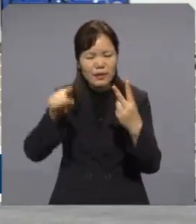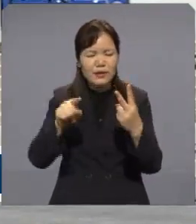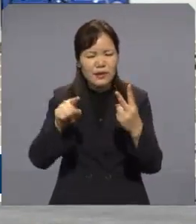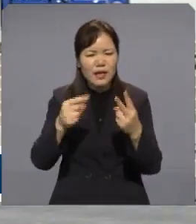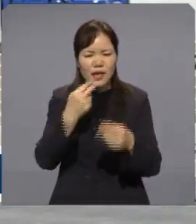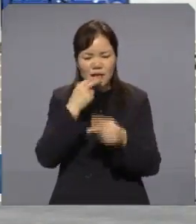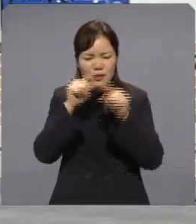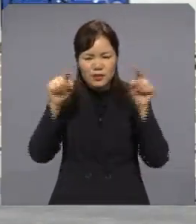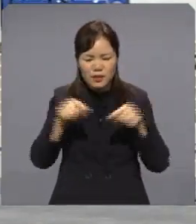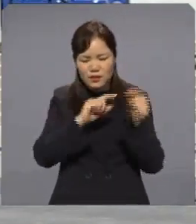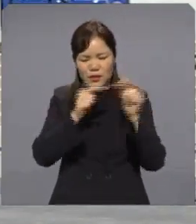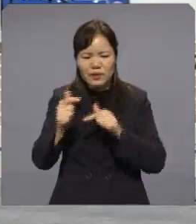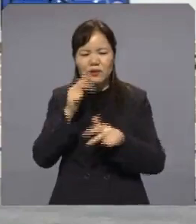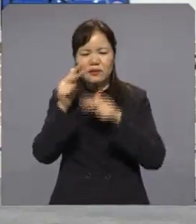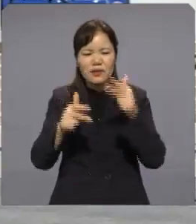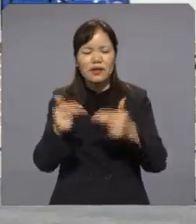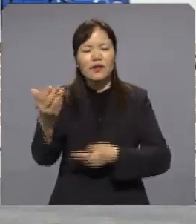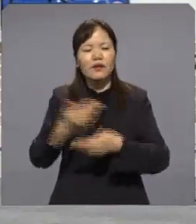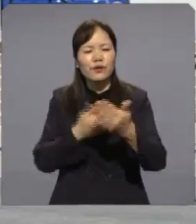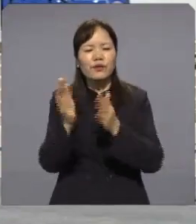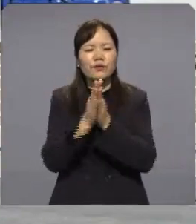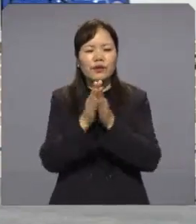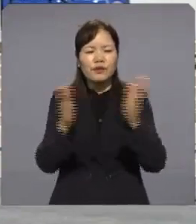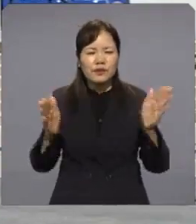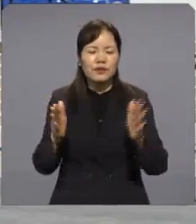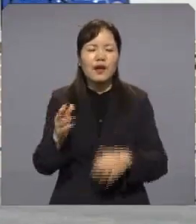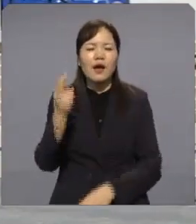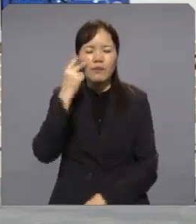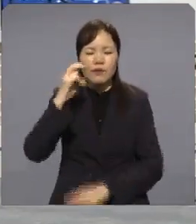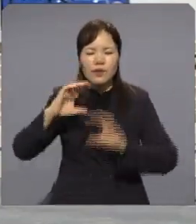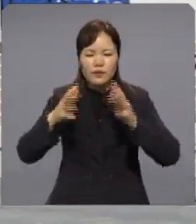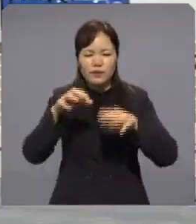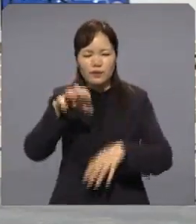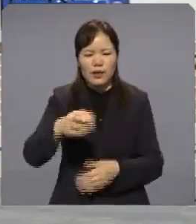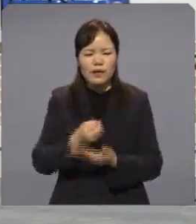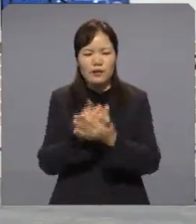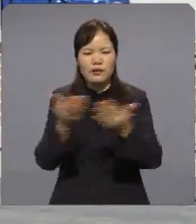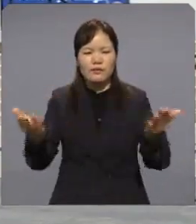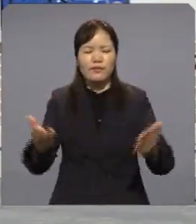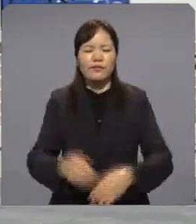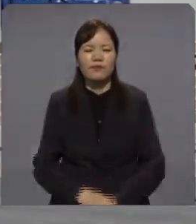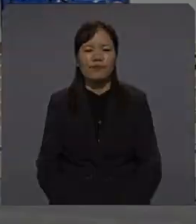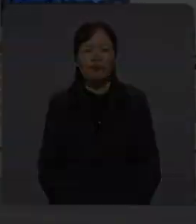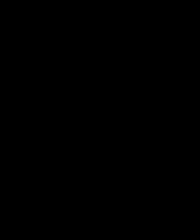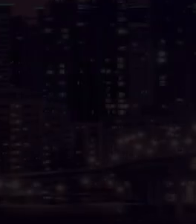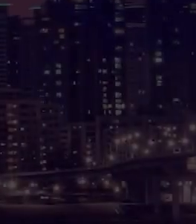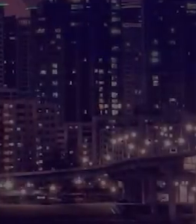교류 협력도 추진합니다. 미국 미시간주 애나버에서 OBS 뉴스 김대영입니다.